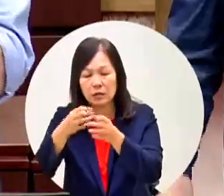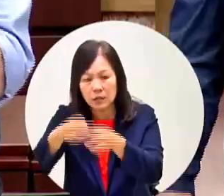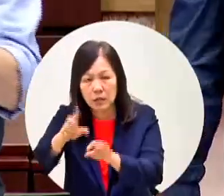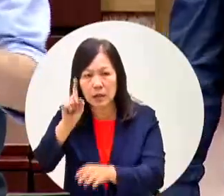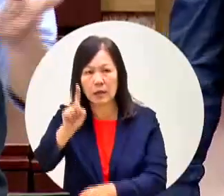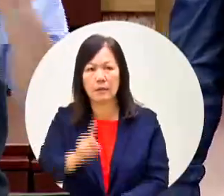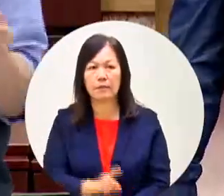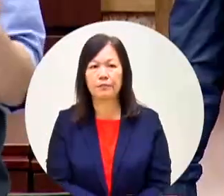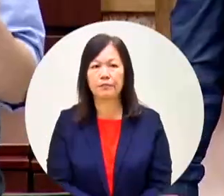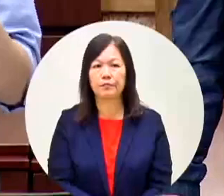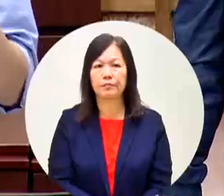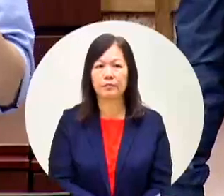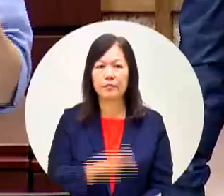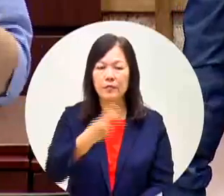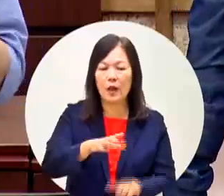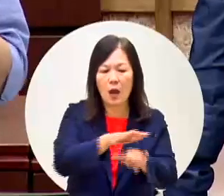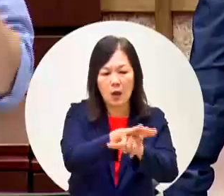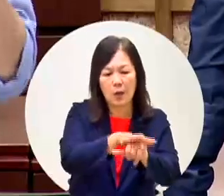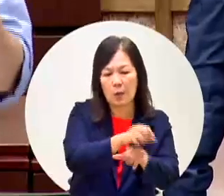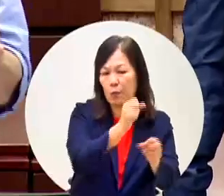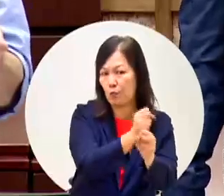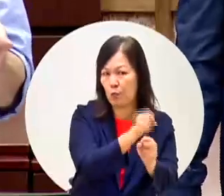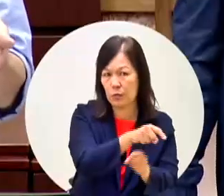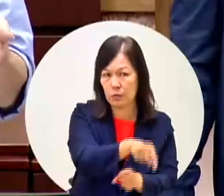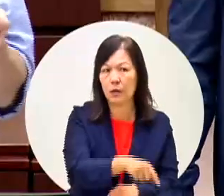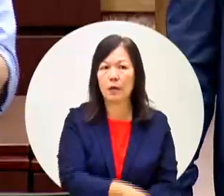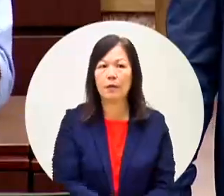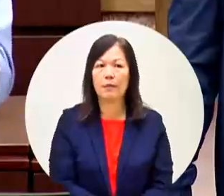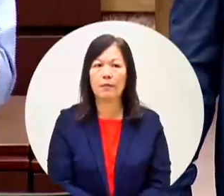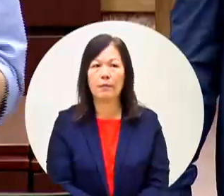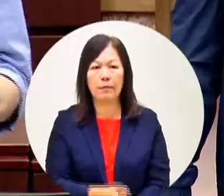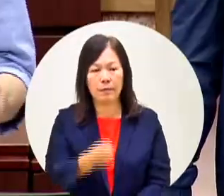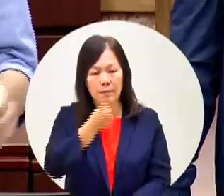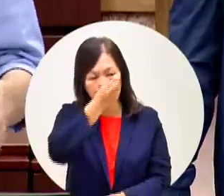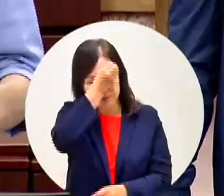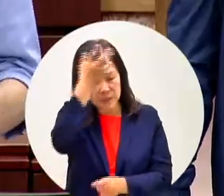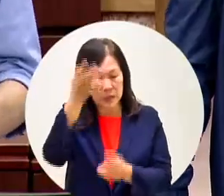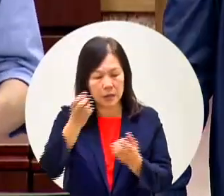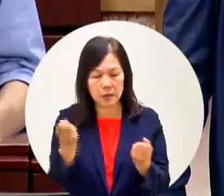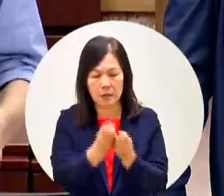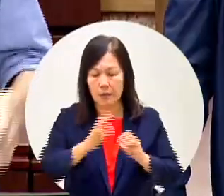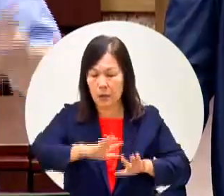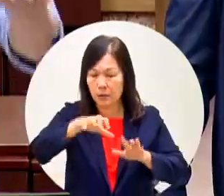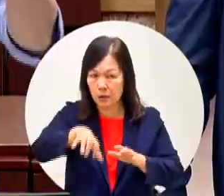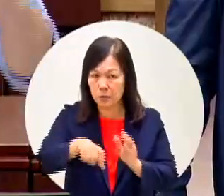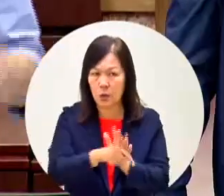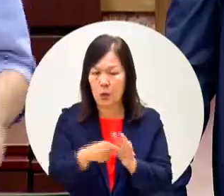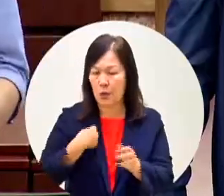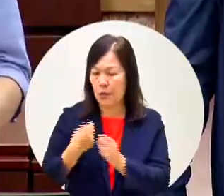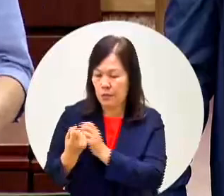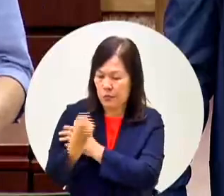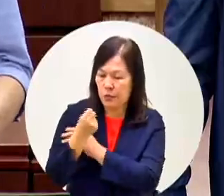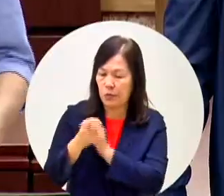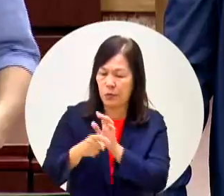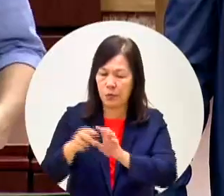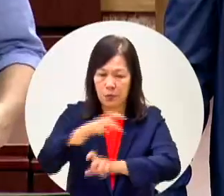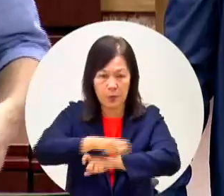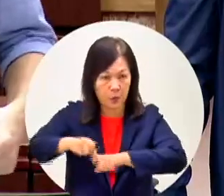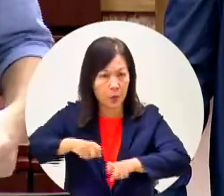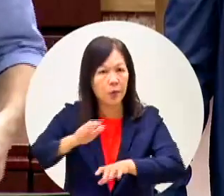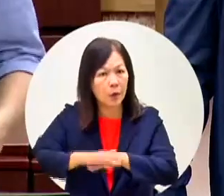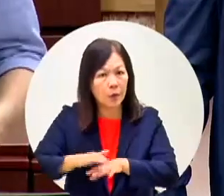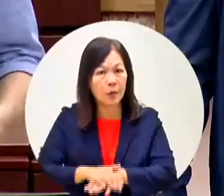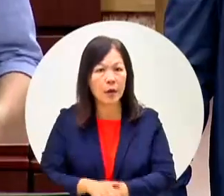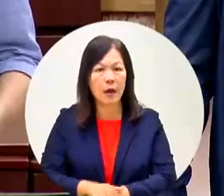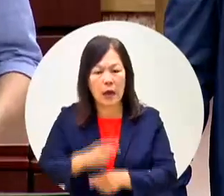链。青年局我会亲自来积极的赶快筹备，那共一年10万人，我不认为